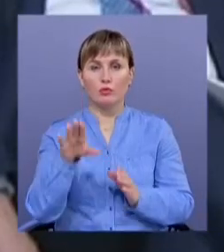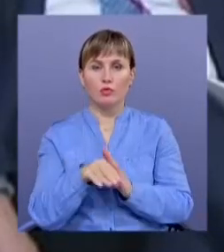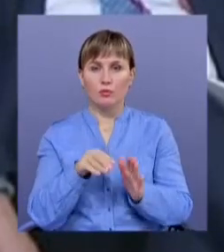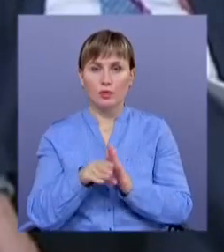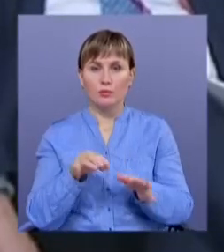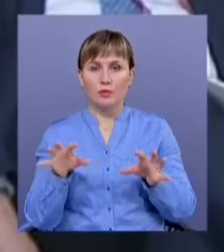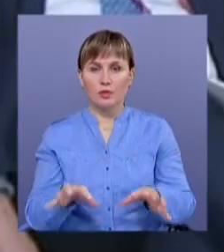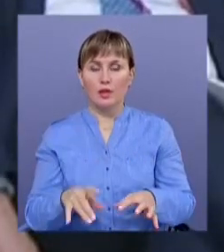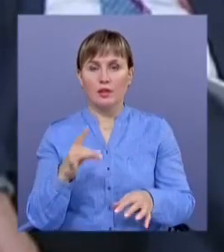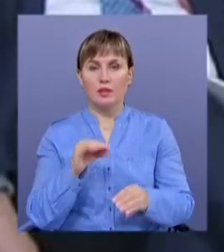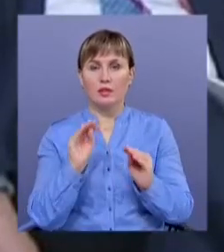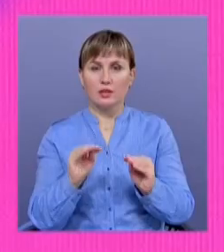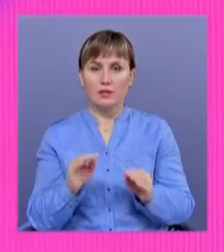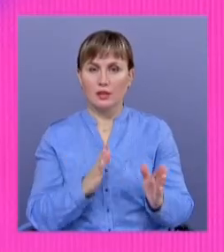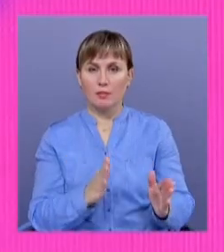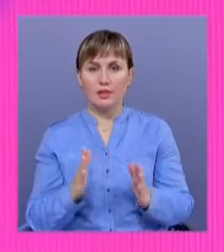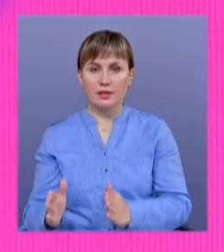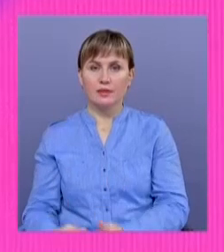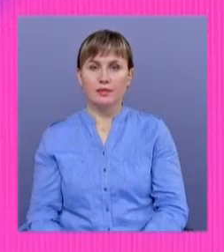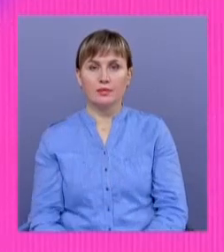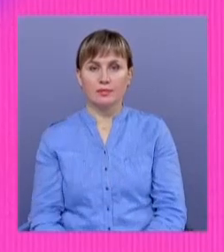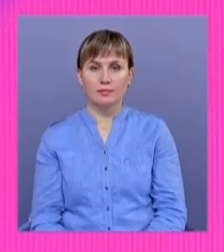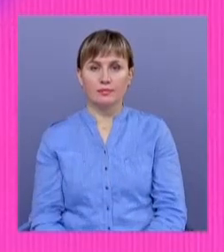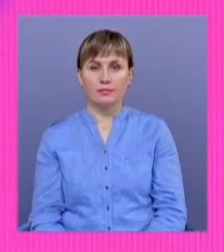президента – одна из составляющих стабильности.